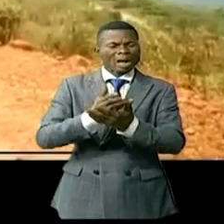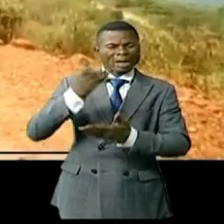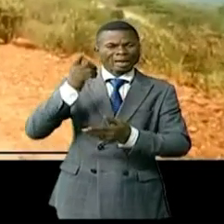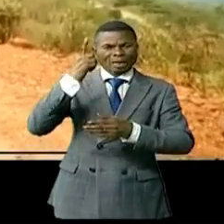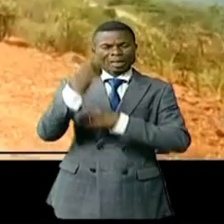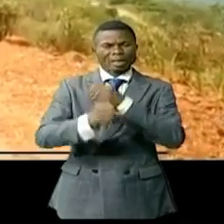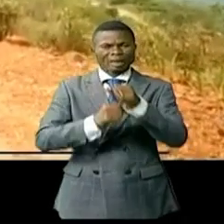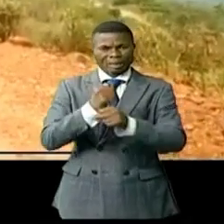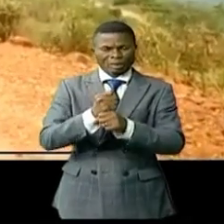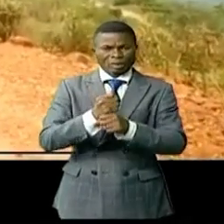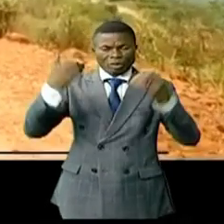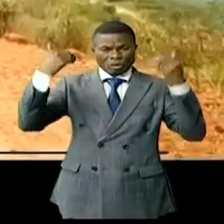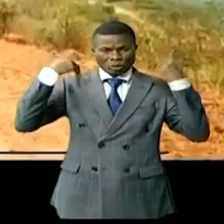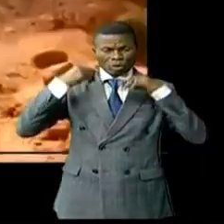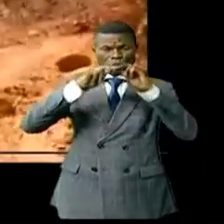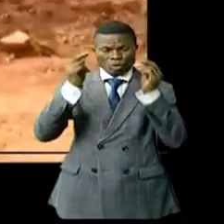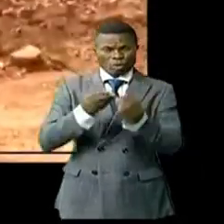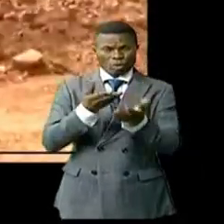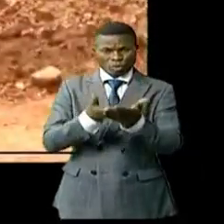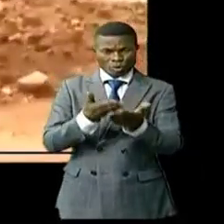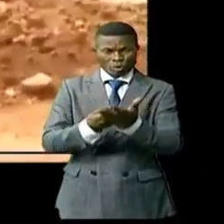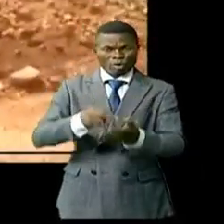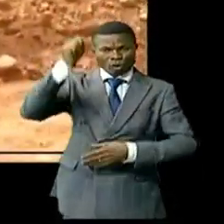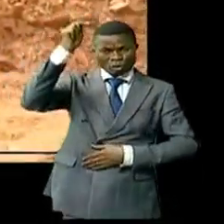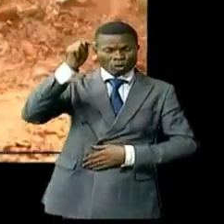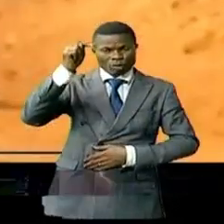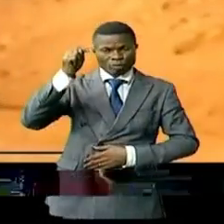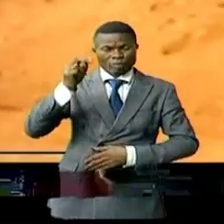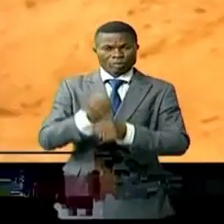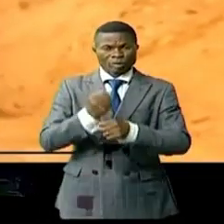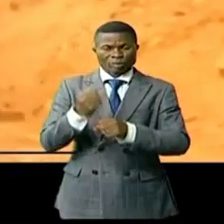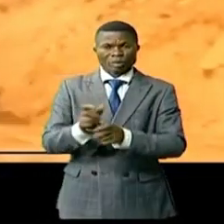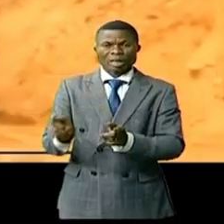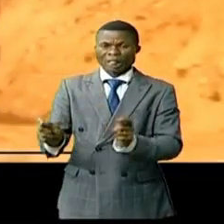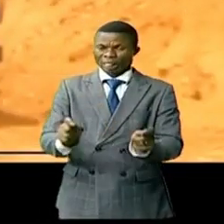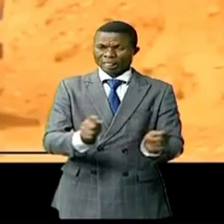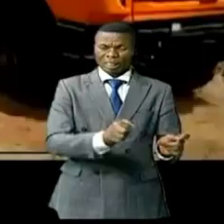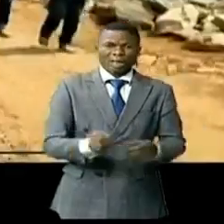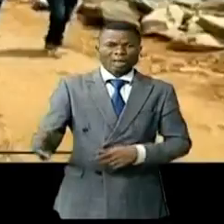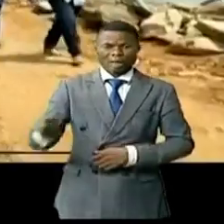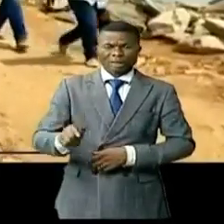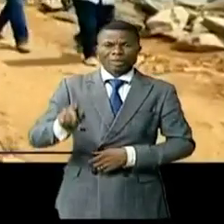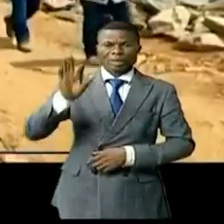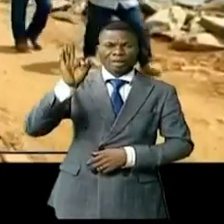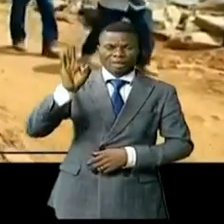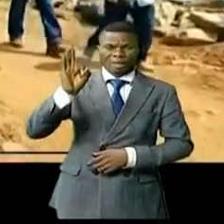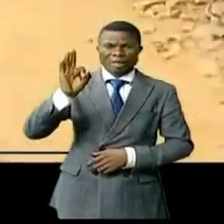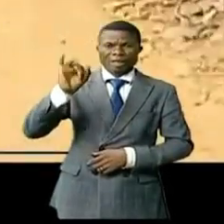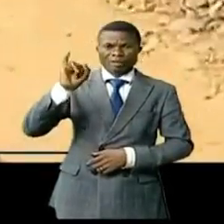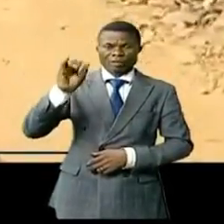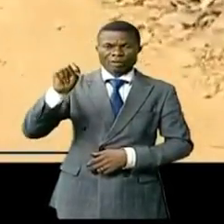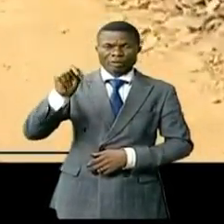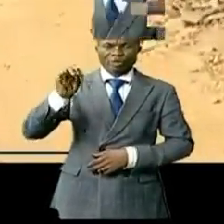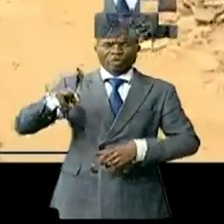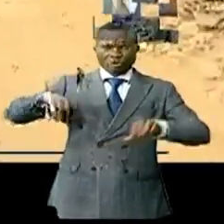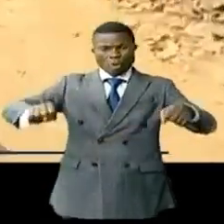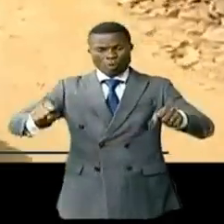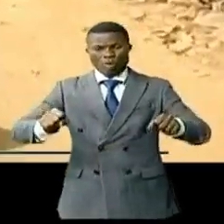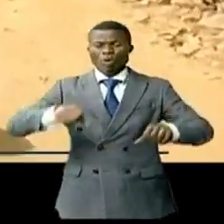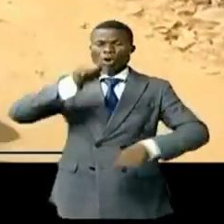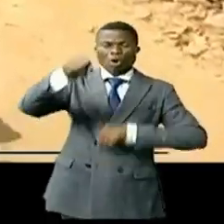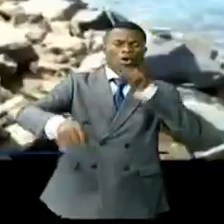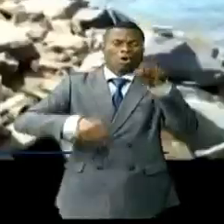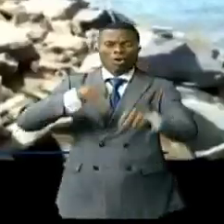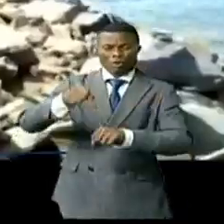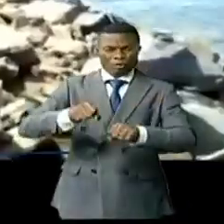Le chef de groupement du Babungwe Nord dans les secteurs des Tanganyika en territoire de Fizi, des motos, des vélos ainsi que d'autres